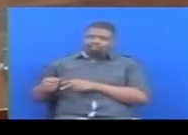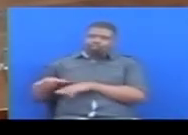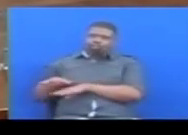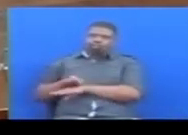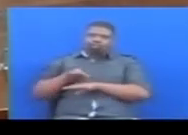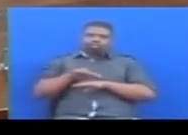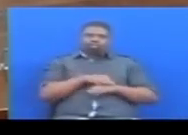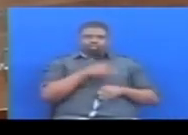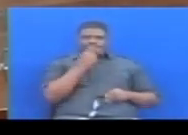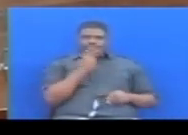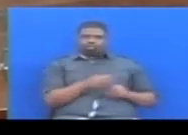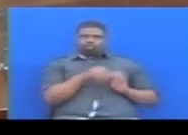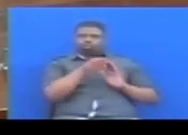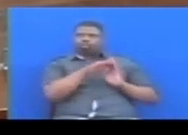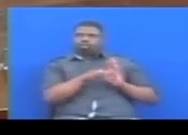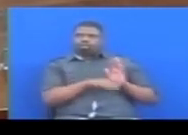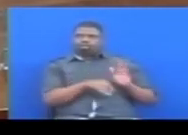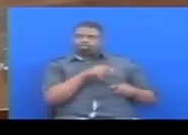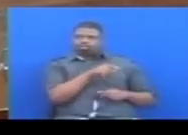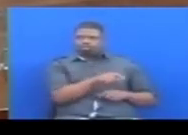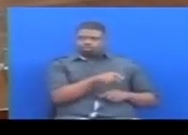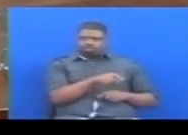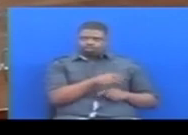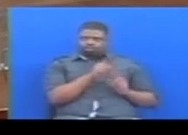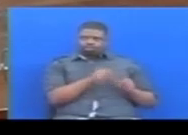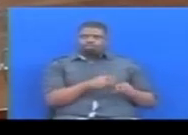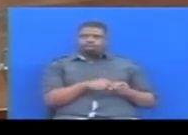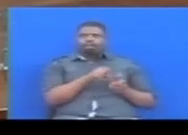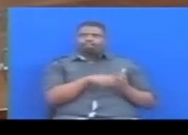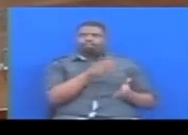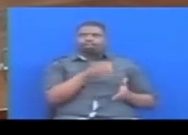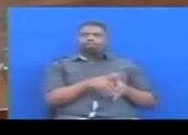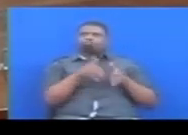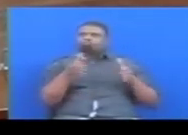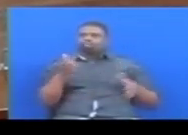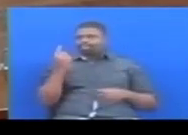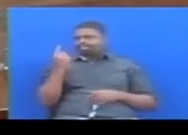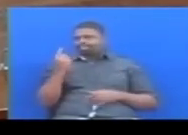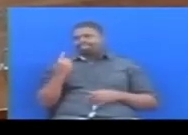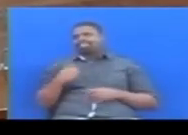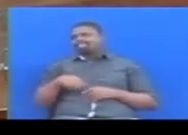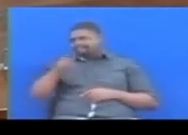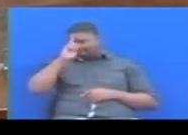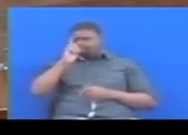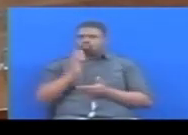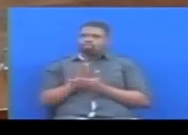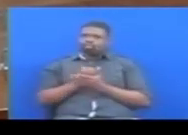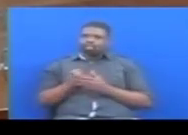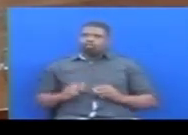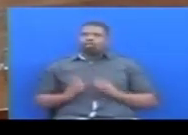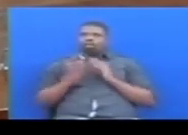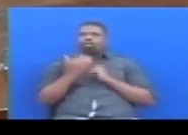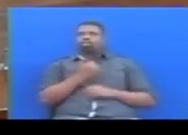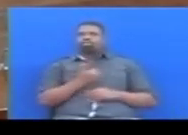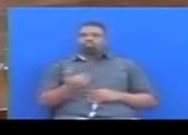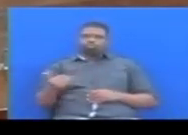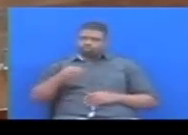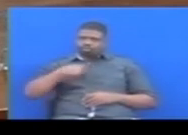kwamba utaratibu huu wa kangaroo method umekuwa na manufaa makubwa sana katika kuhakisha uhai wa watoto